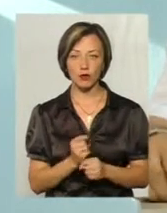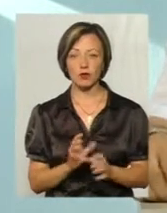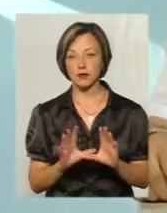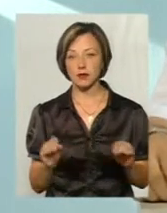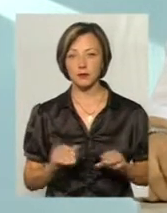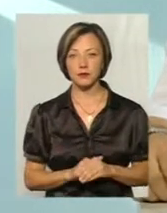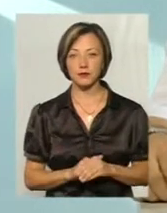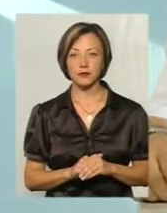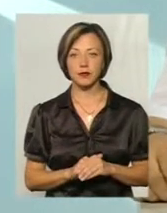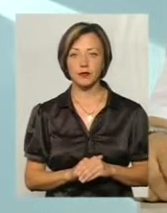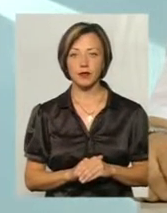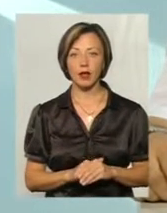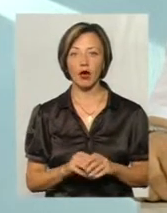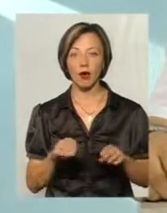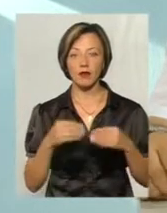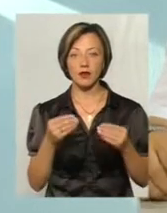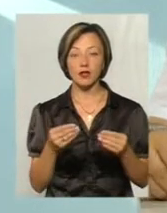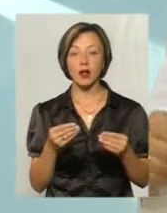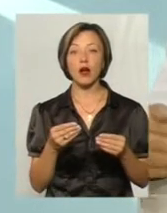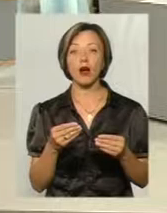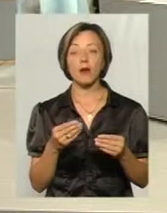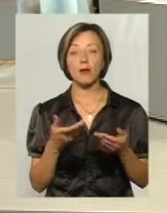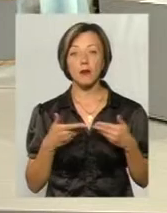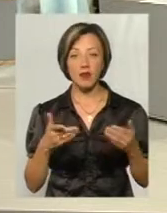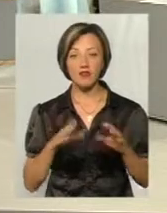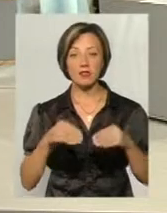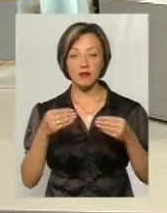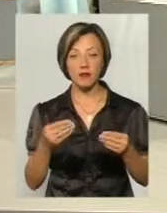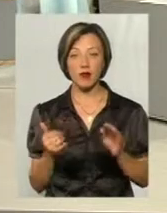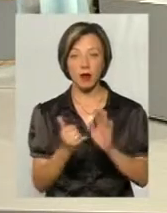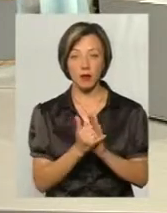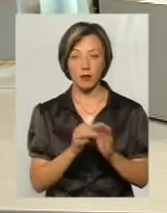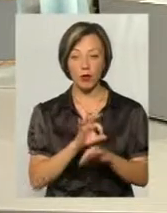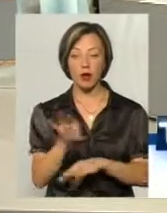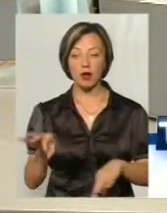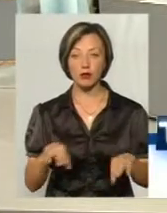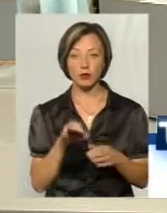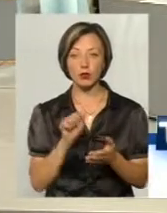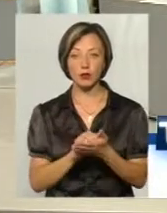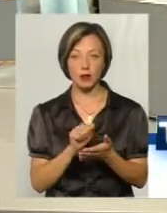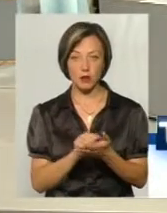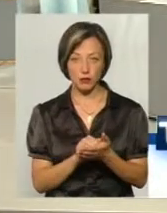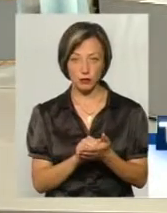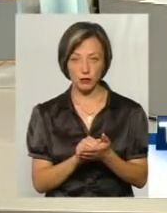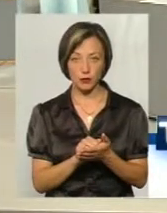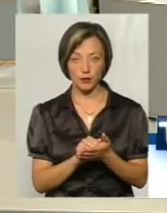все. А як, коли виставляли, кошти коли були? Ми виставляємо проєктно-кошторисну документацію.